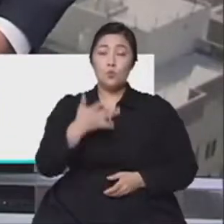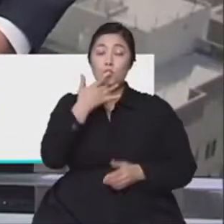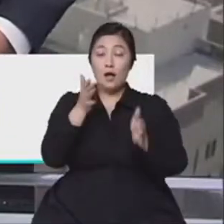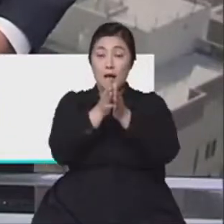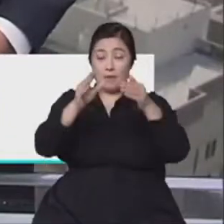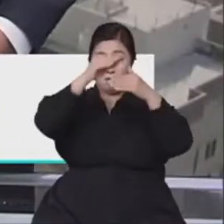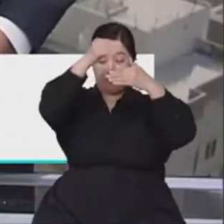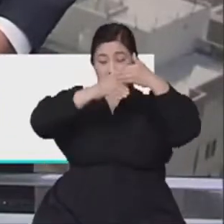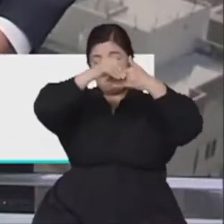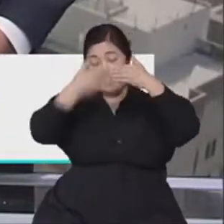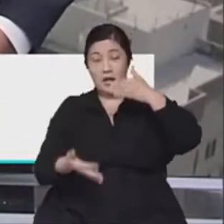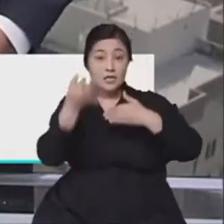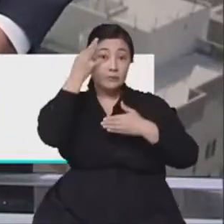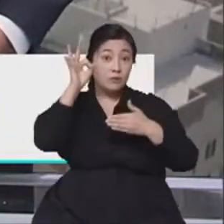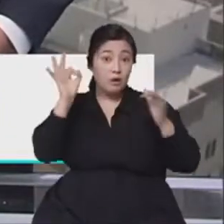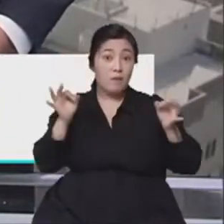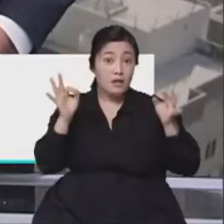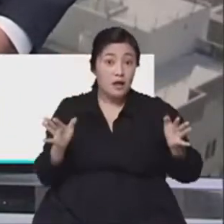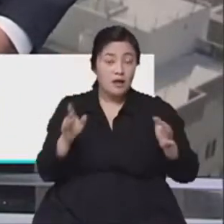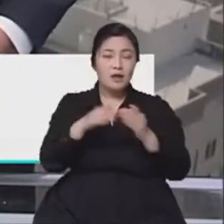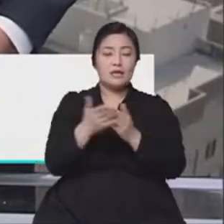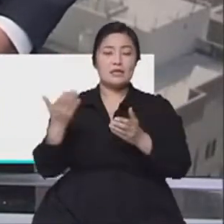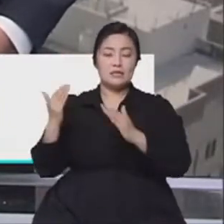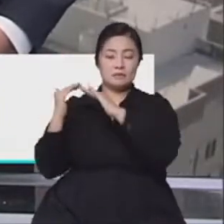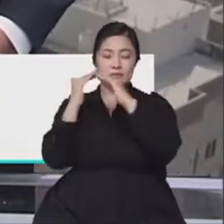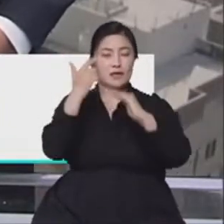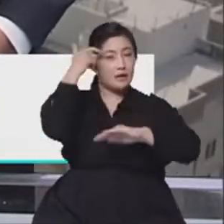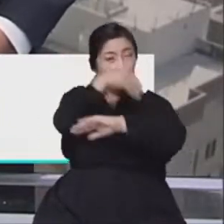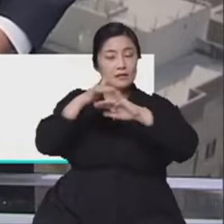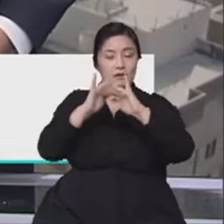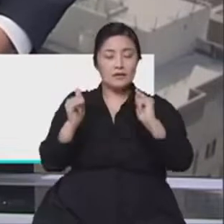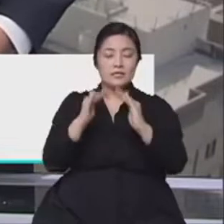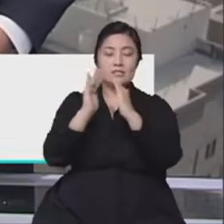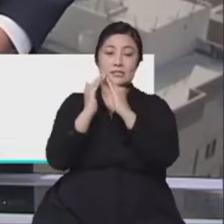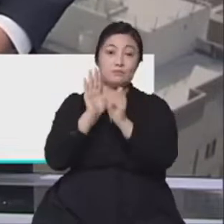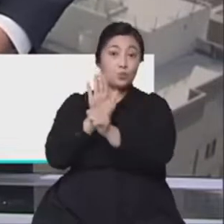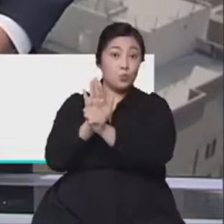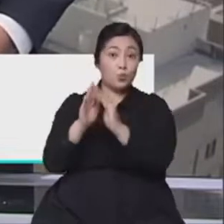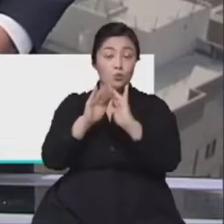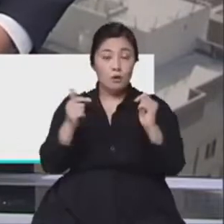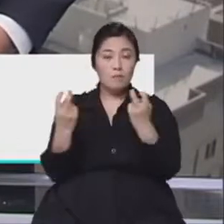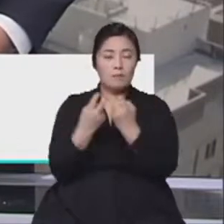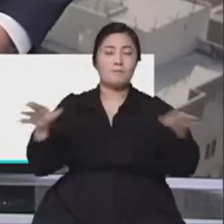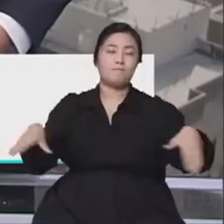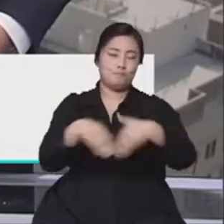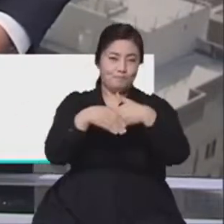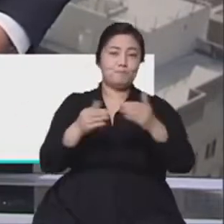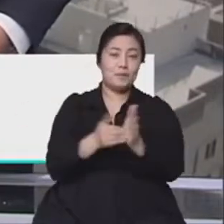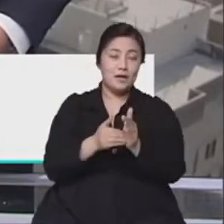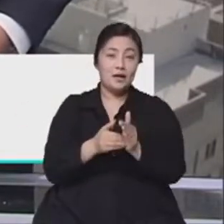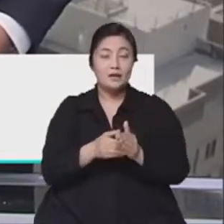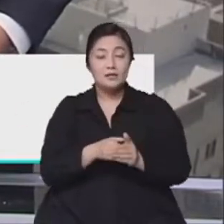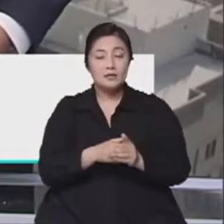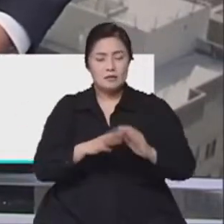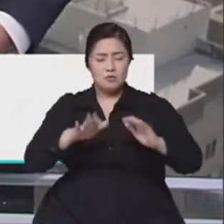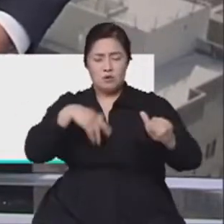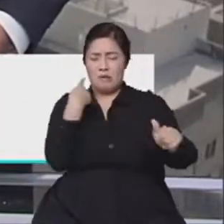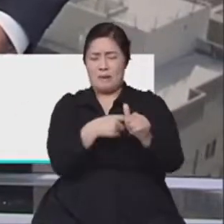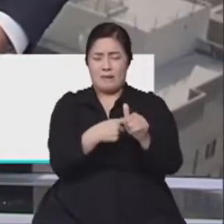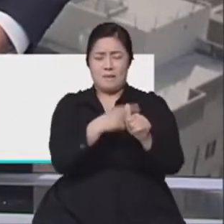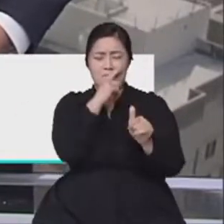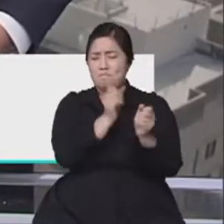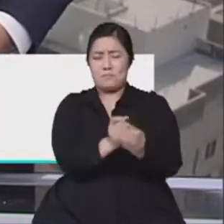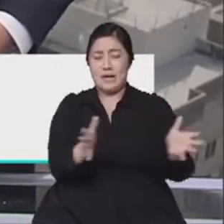화성와이파크 외벽 붕괴 사고 10개월 만에 입주 예정자들에 대한 주거 지원책 협상이 최종 타결됐습니다. 국감에서 비판이